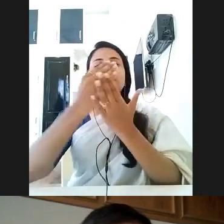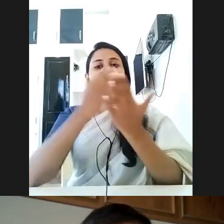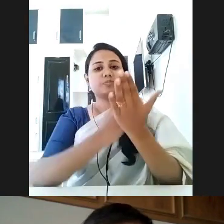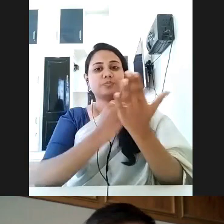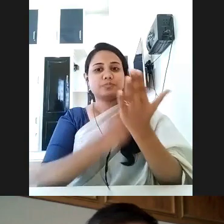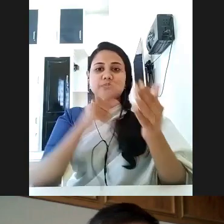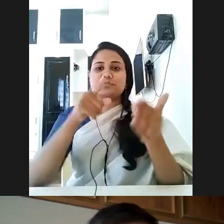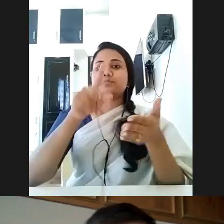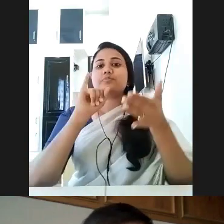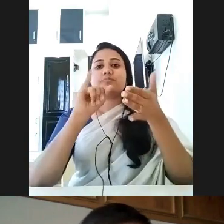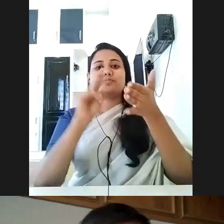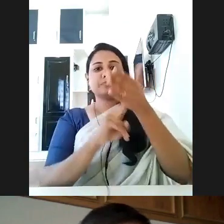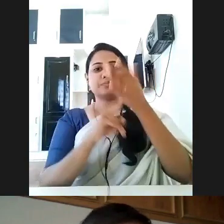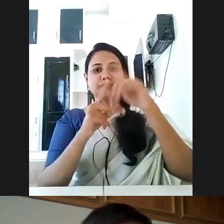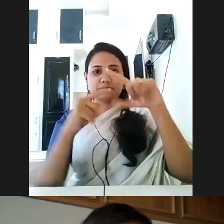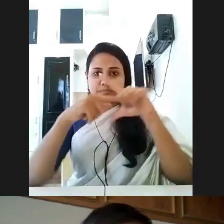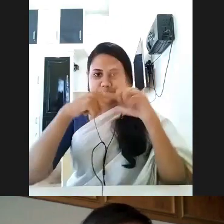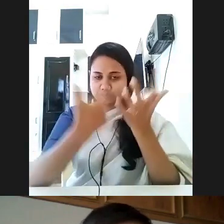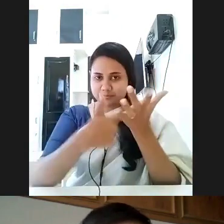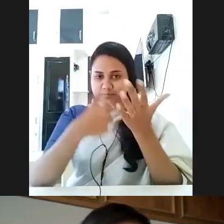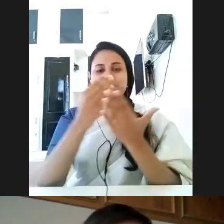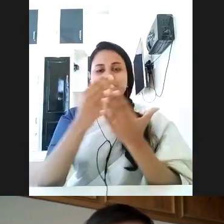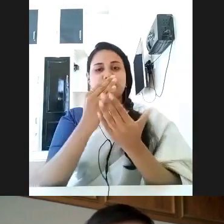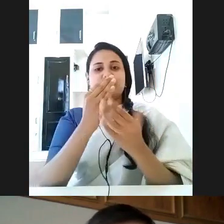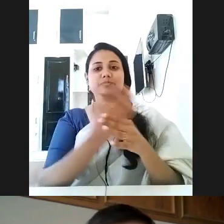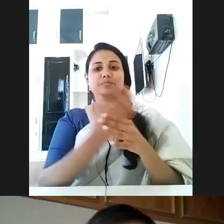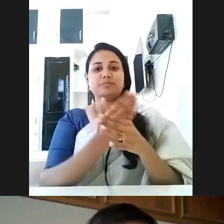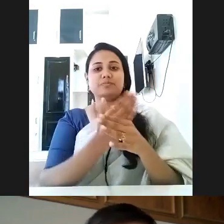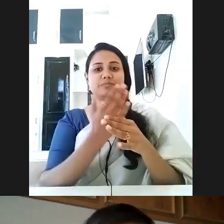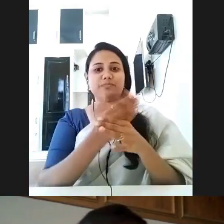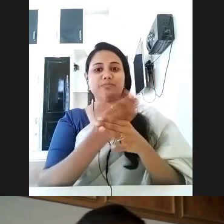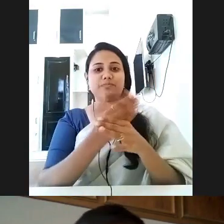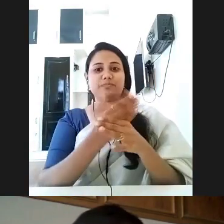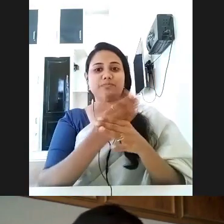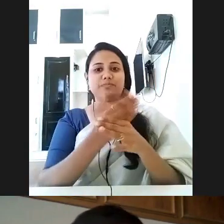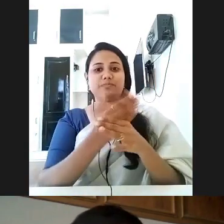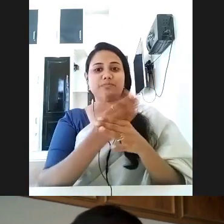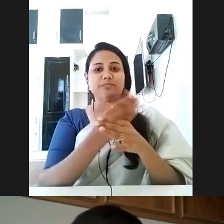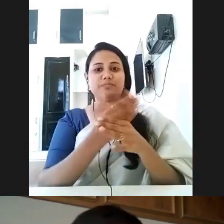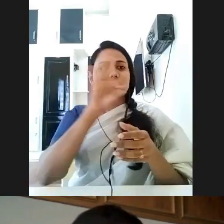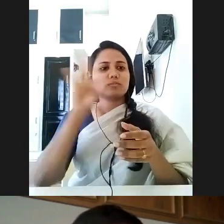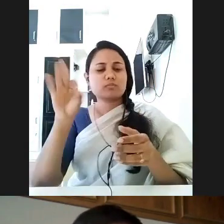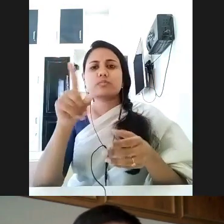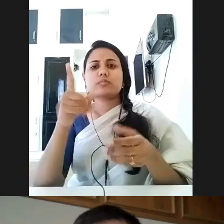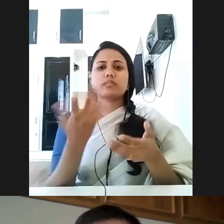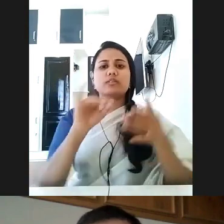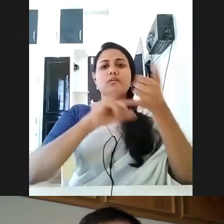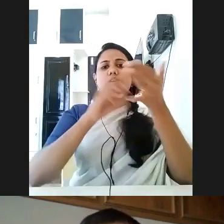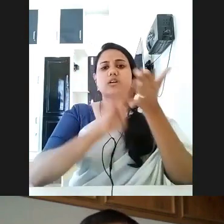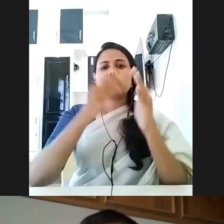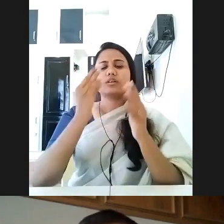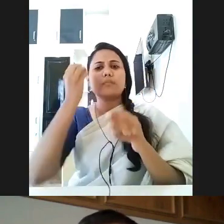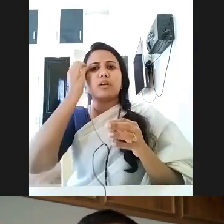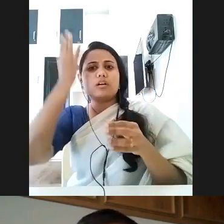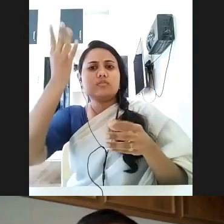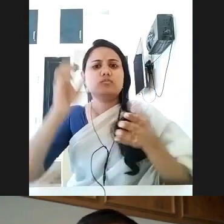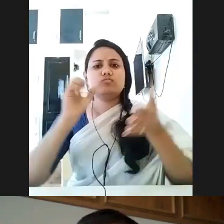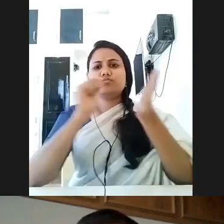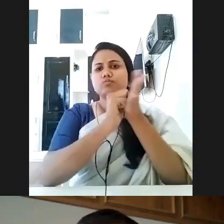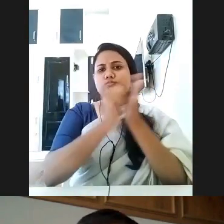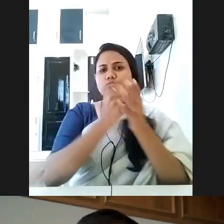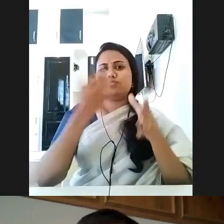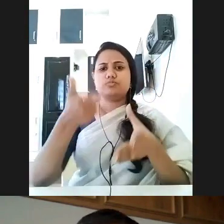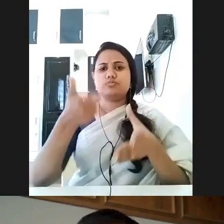മുതൽ 30 വരെ SMA അവയർനെസ് മന്തായി ലോകമെമ്പാടും ആചരിച്ചു വരികയാണല്ലോ.